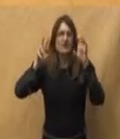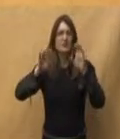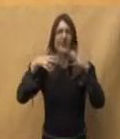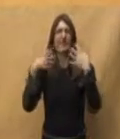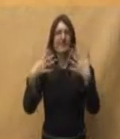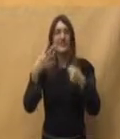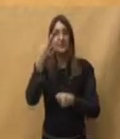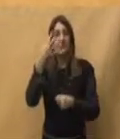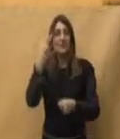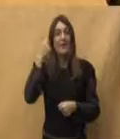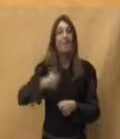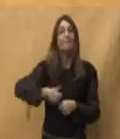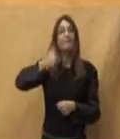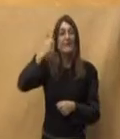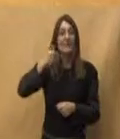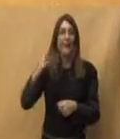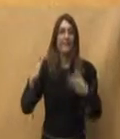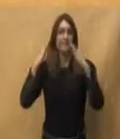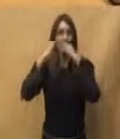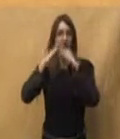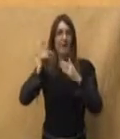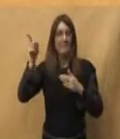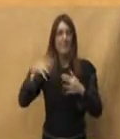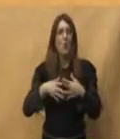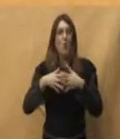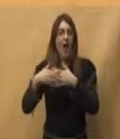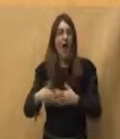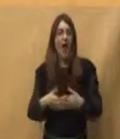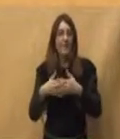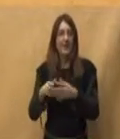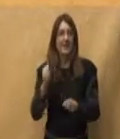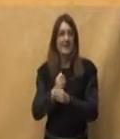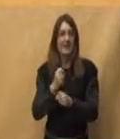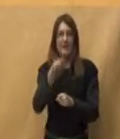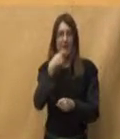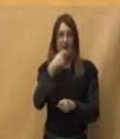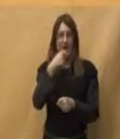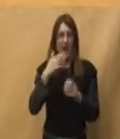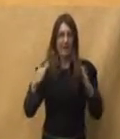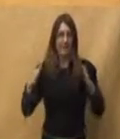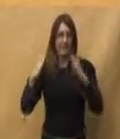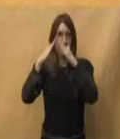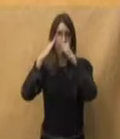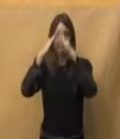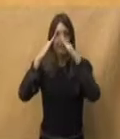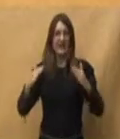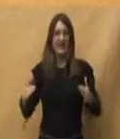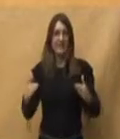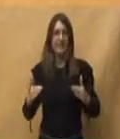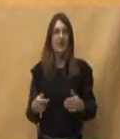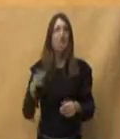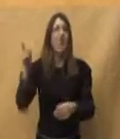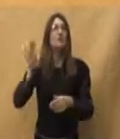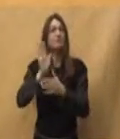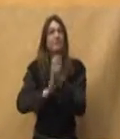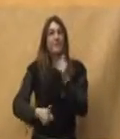1894. je bila prva piramida u Americi napravljena zdravlja, prva piramida. Znači, oni su u stvari